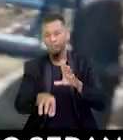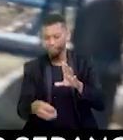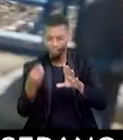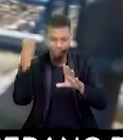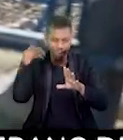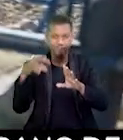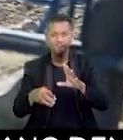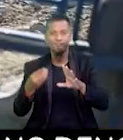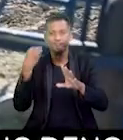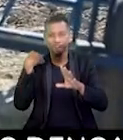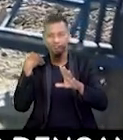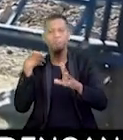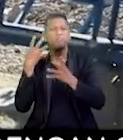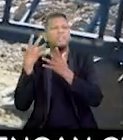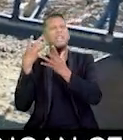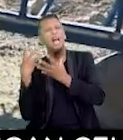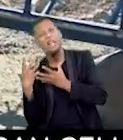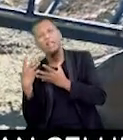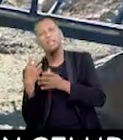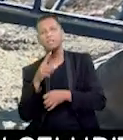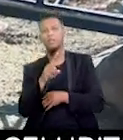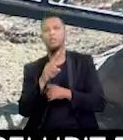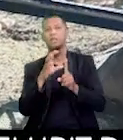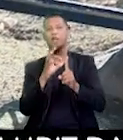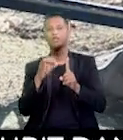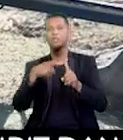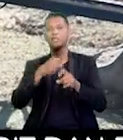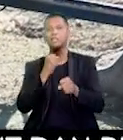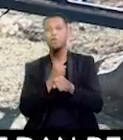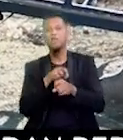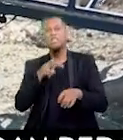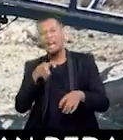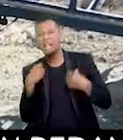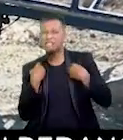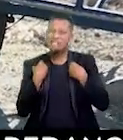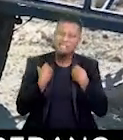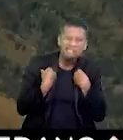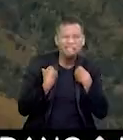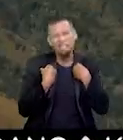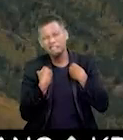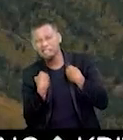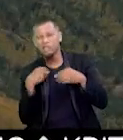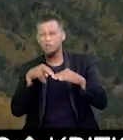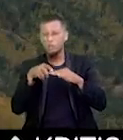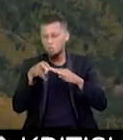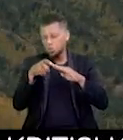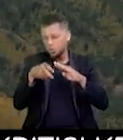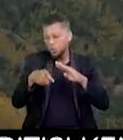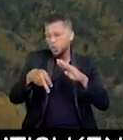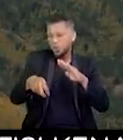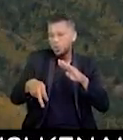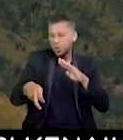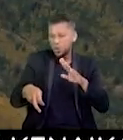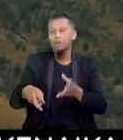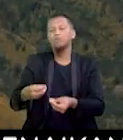Belerang seberat hingga 100 kg dipikul menyusuri jalan setapak di tebing yang curam hingga di bawah kaki gunung untuk dijual.